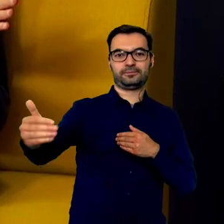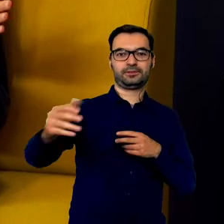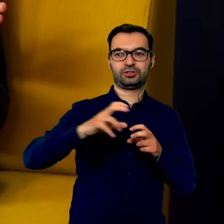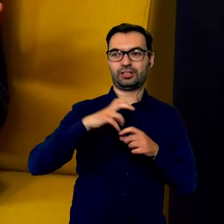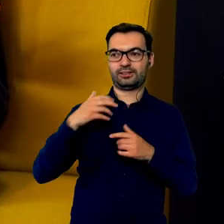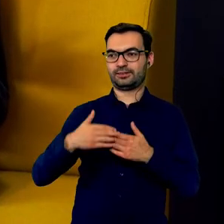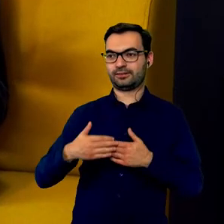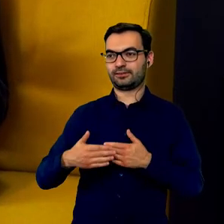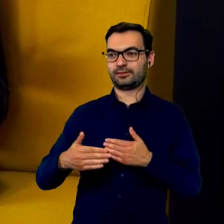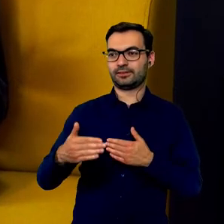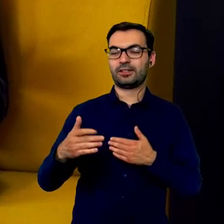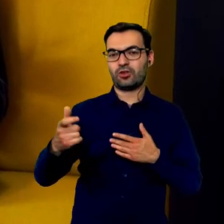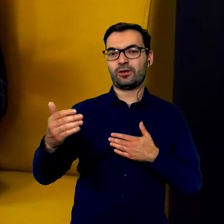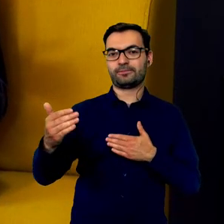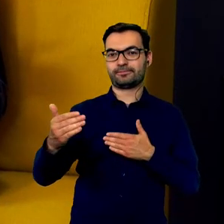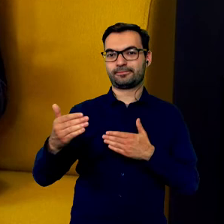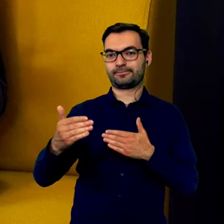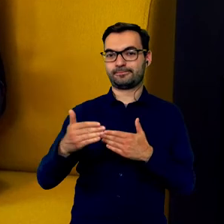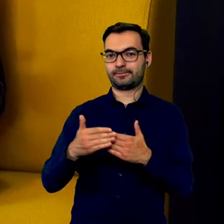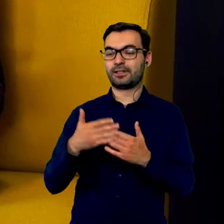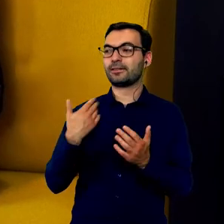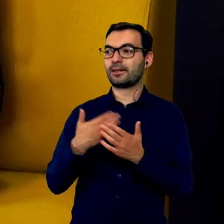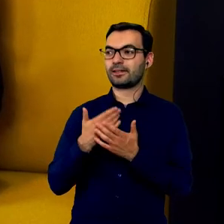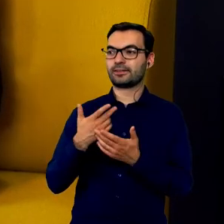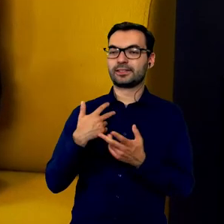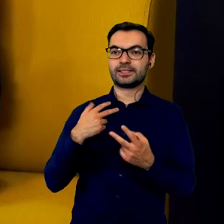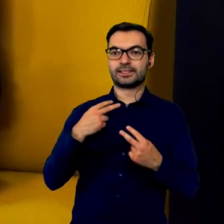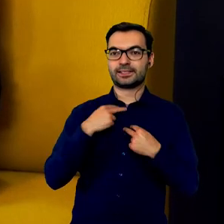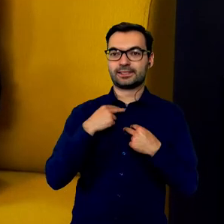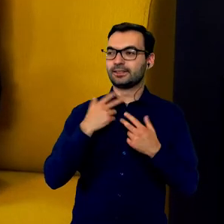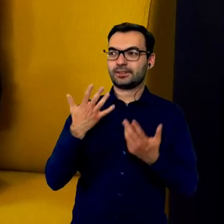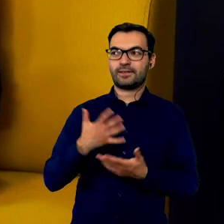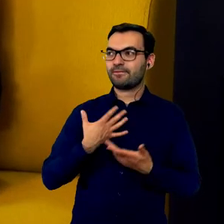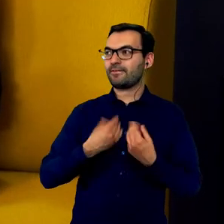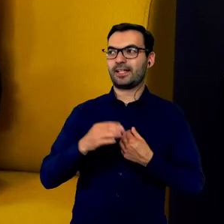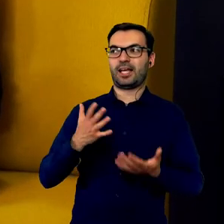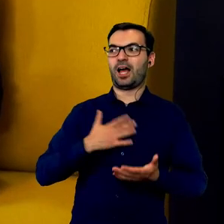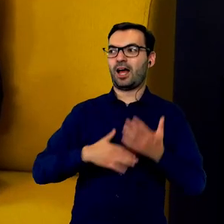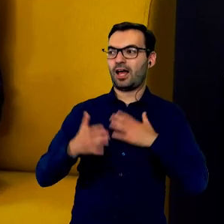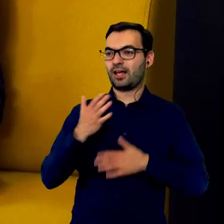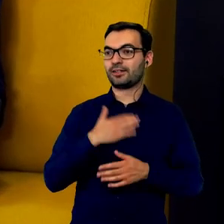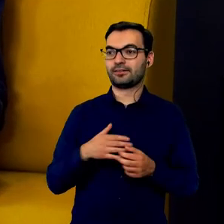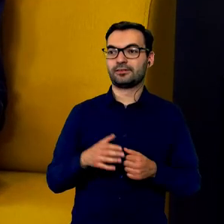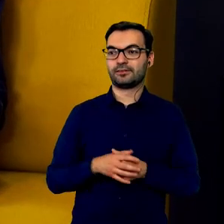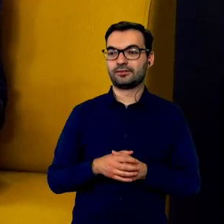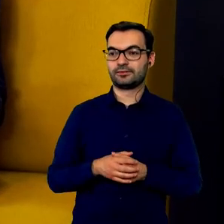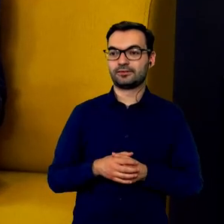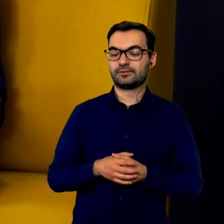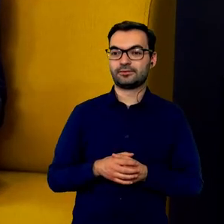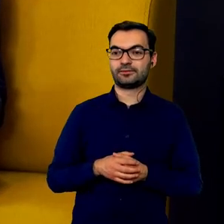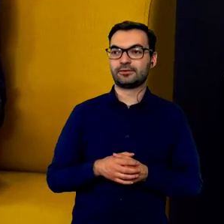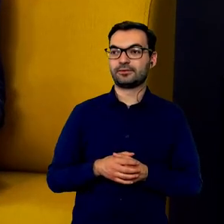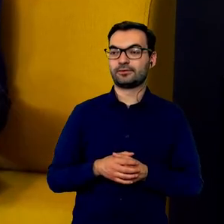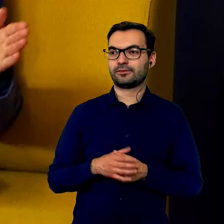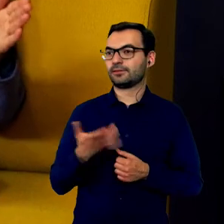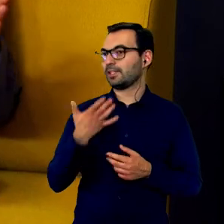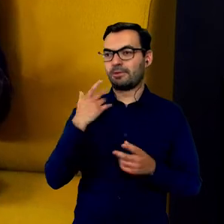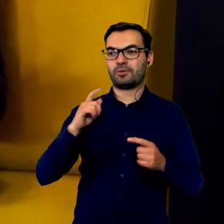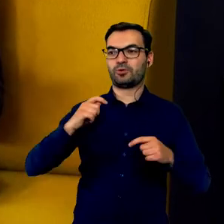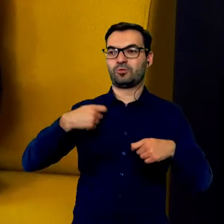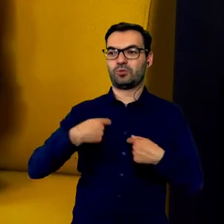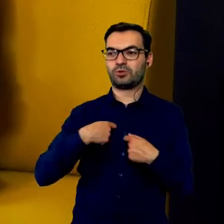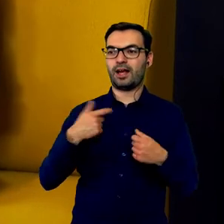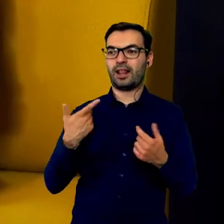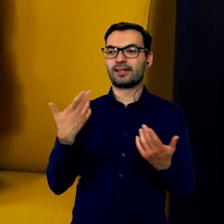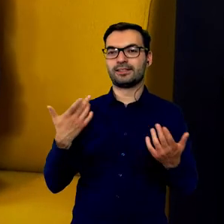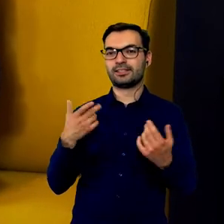który zmniejsza się, to też powoduje to ciśnienie zachwytu. Może bym nie była do niego, nie jestem przymuszana, ale to